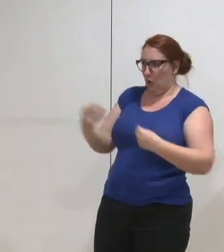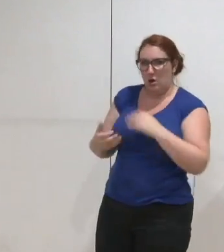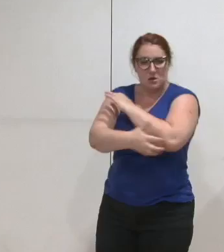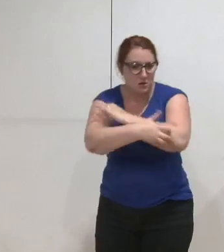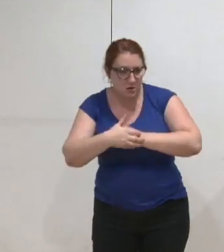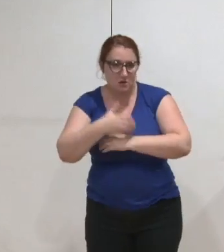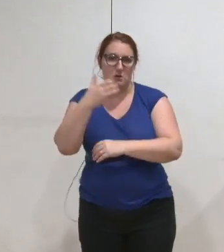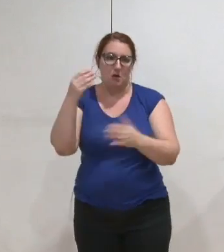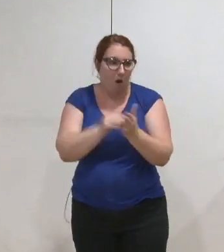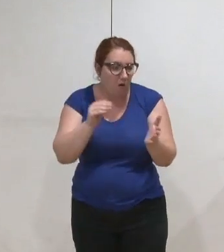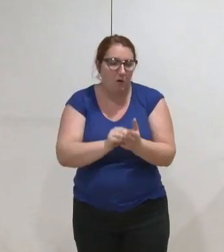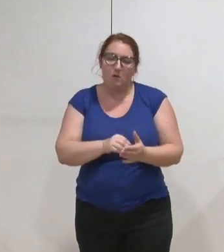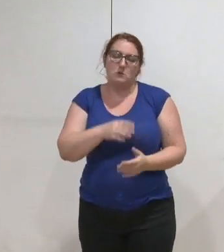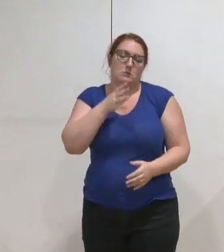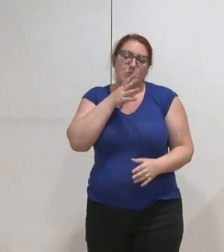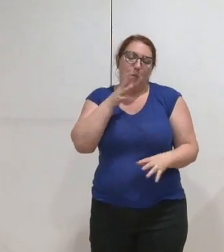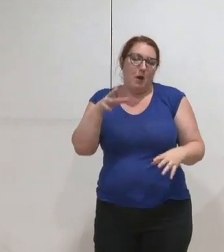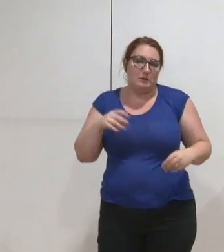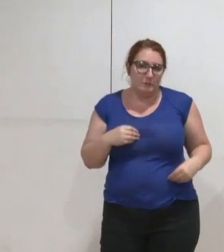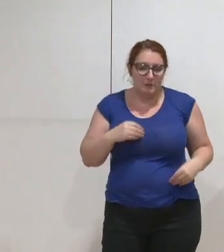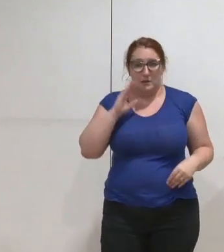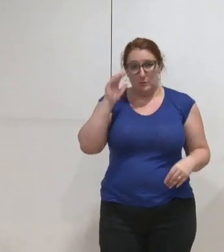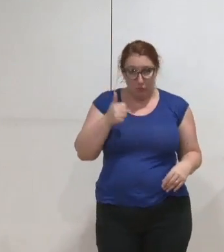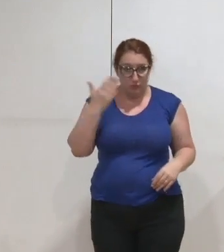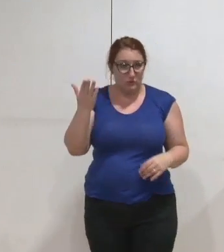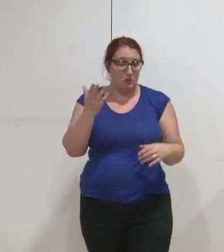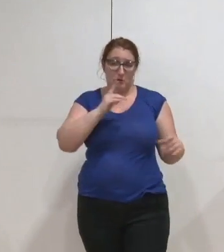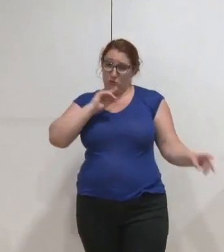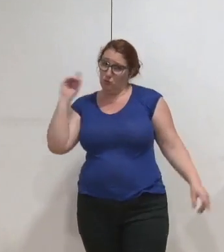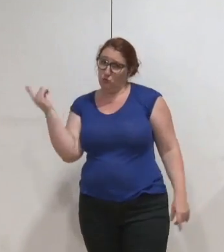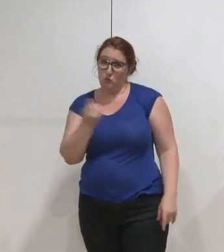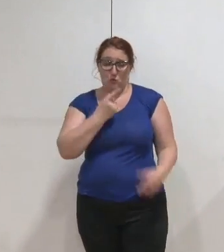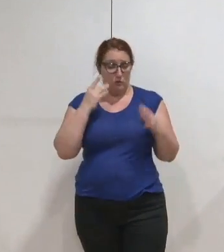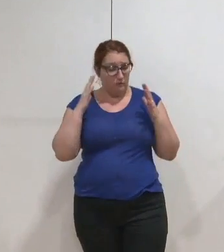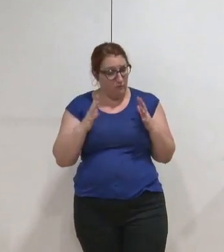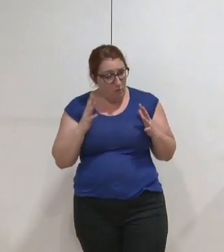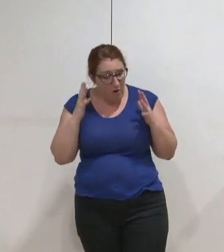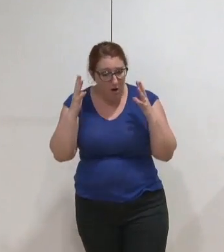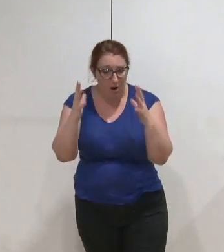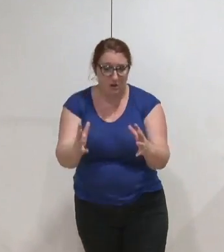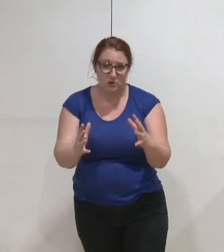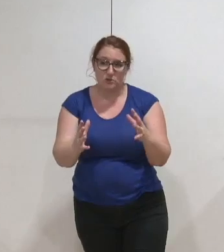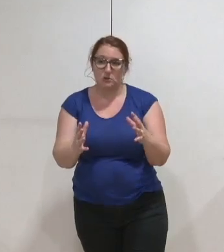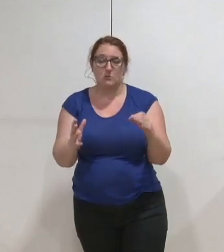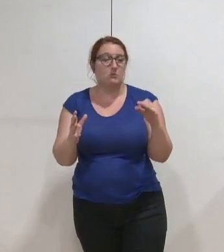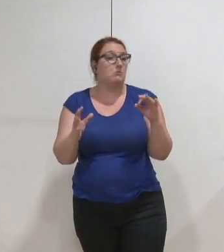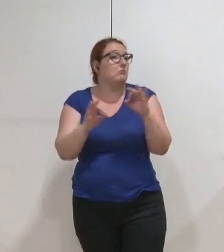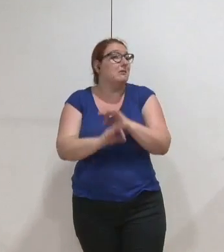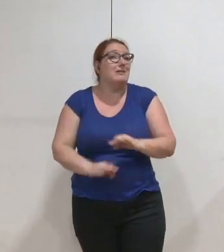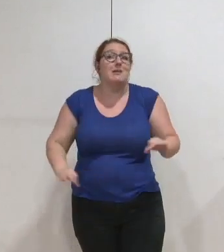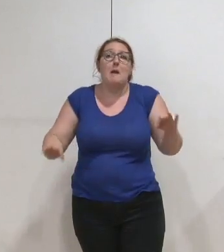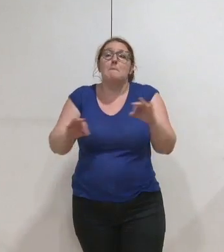mobiliser toutes nos capacités à agir à tous les niveaux il n'y a pas sur ce sujet comme dans d'autres